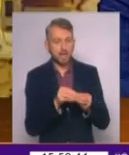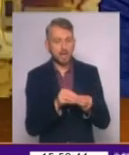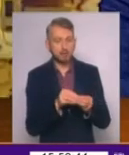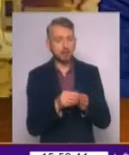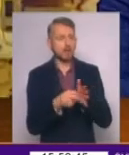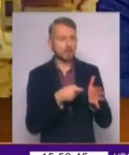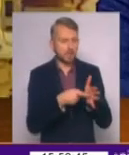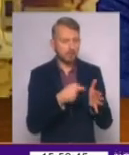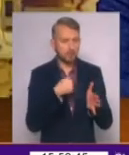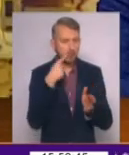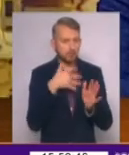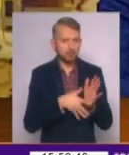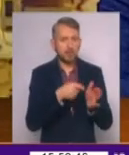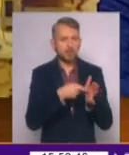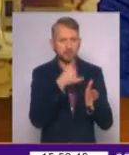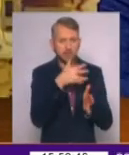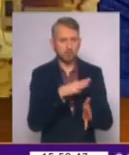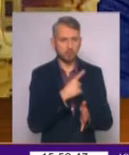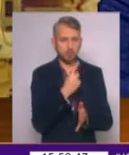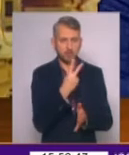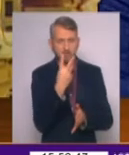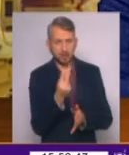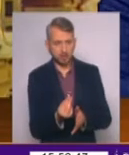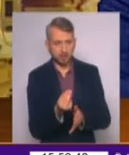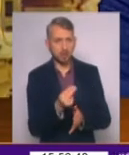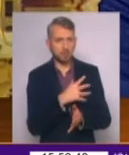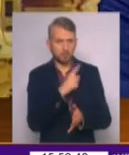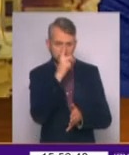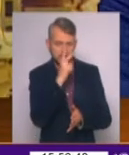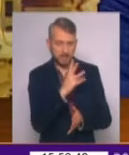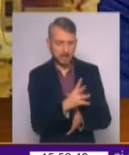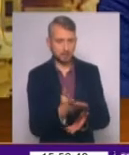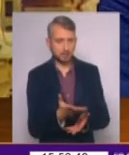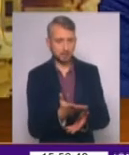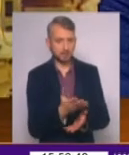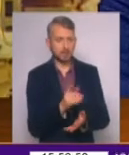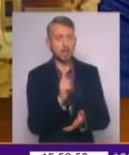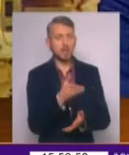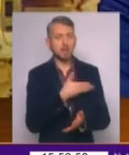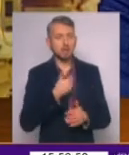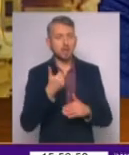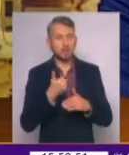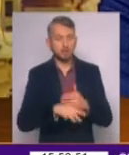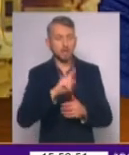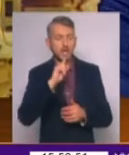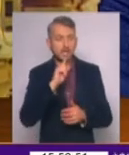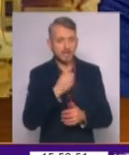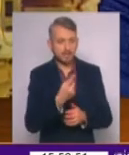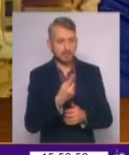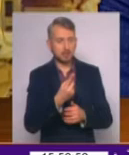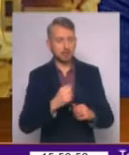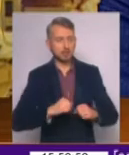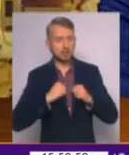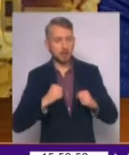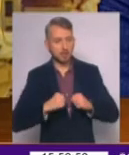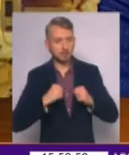ж розумію, що слідство не може йти день-два, воно йде місяцями. Але ми вже рік